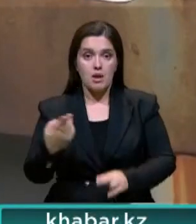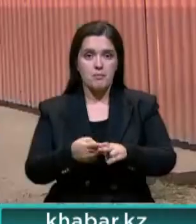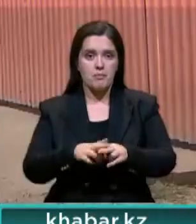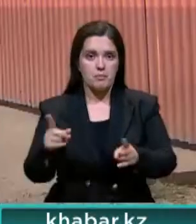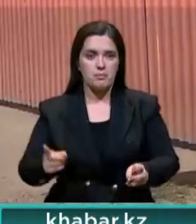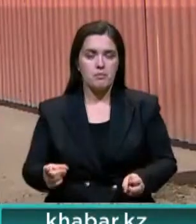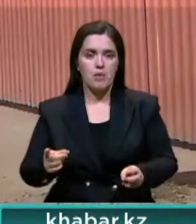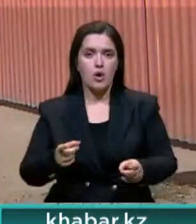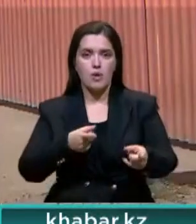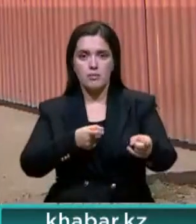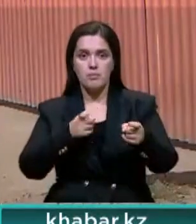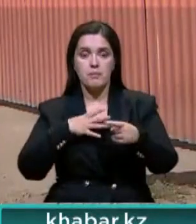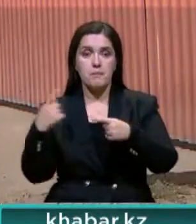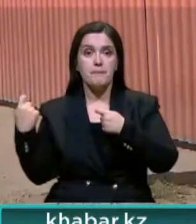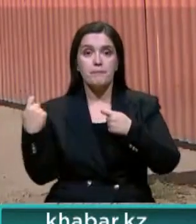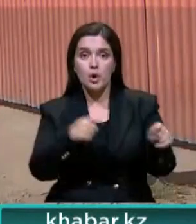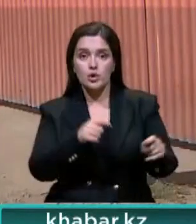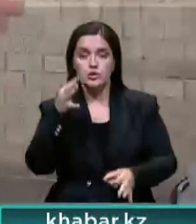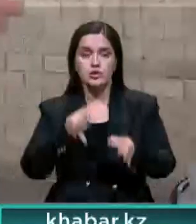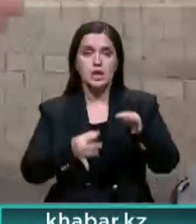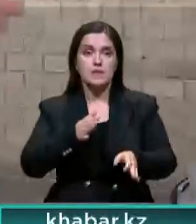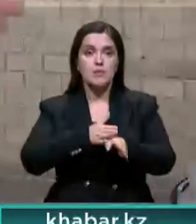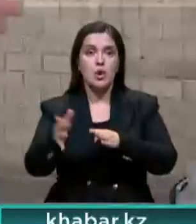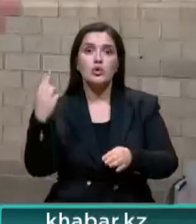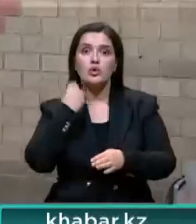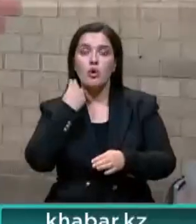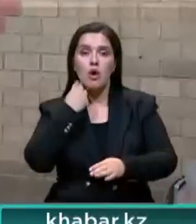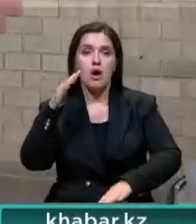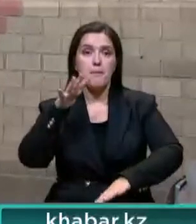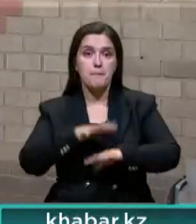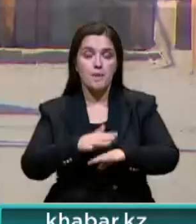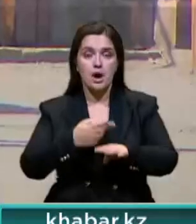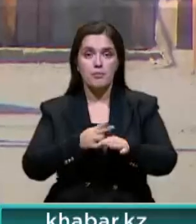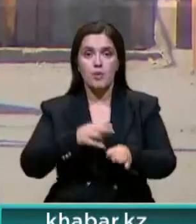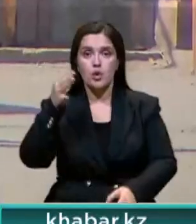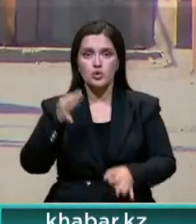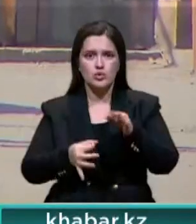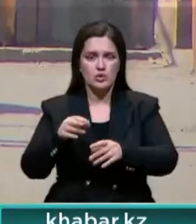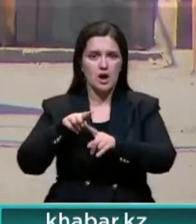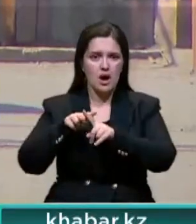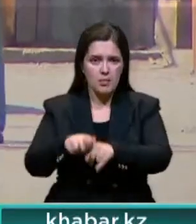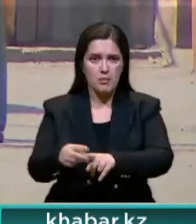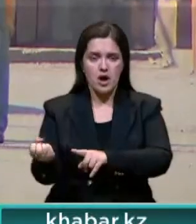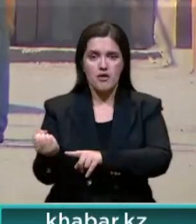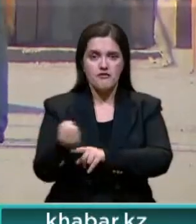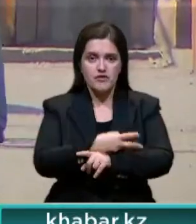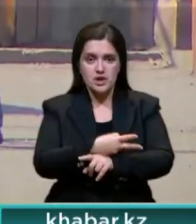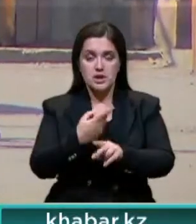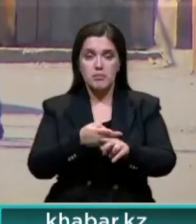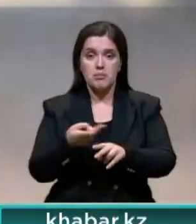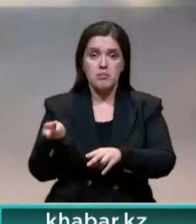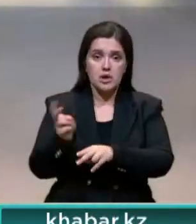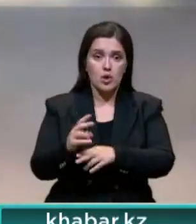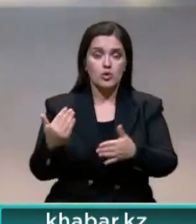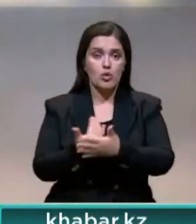был продан судоисполнителем за долги перед банком. Сюда с постановлением о принудительном выселении старых хозяев пришли новый